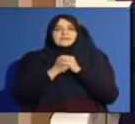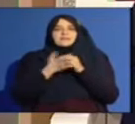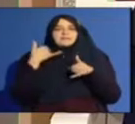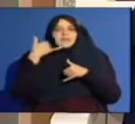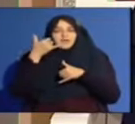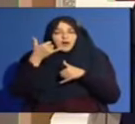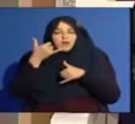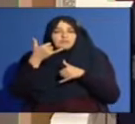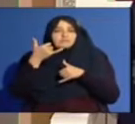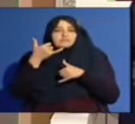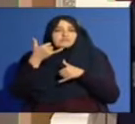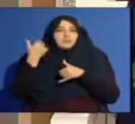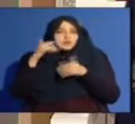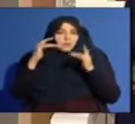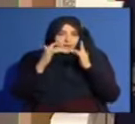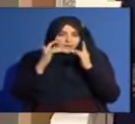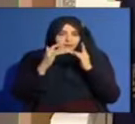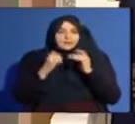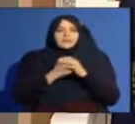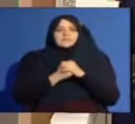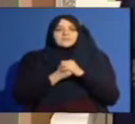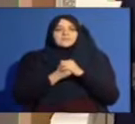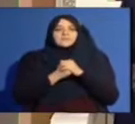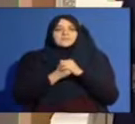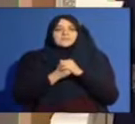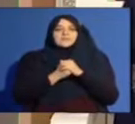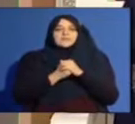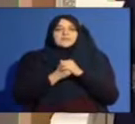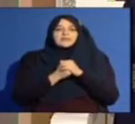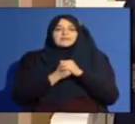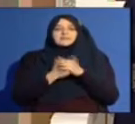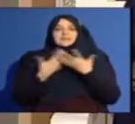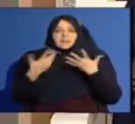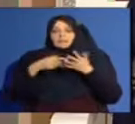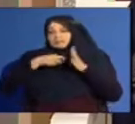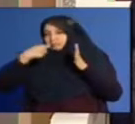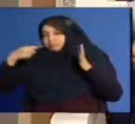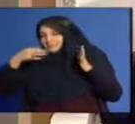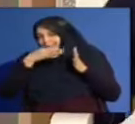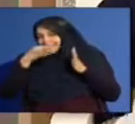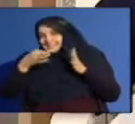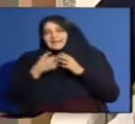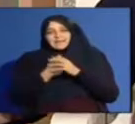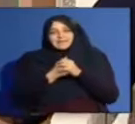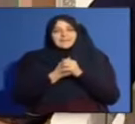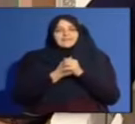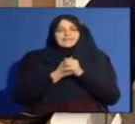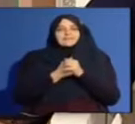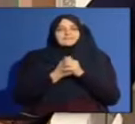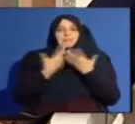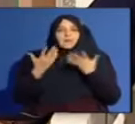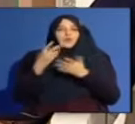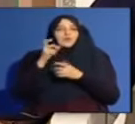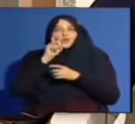الدكتور السعيد بوزي في هذه المقدمة التي تتعلق بالأسرة في